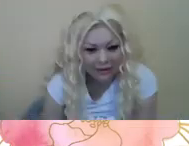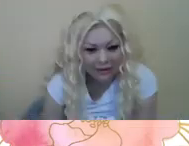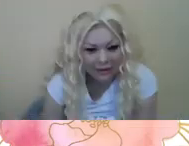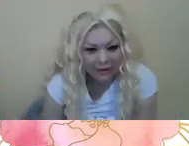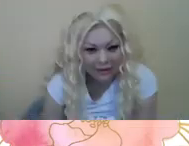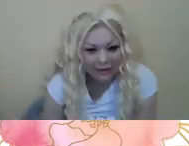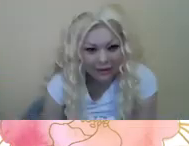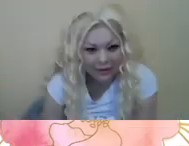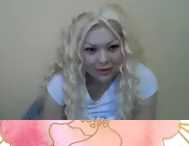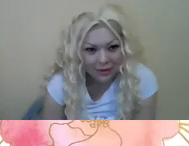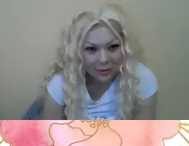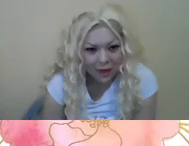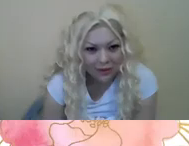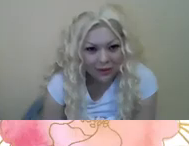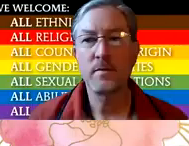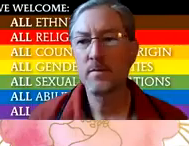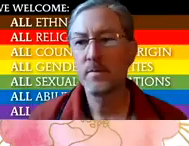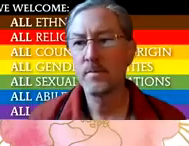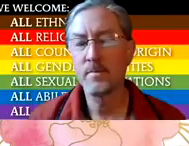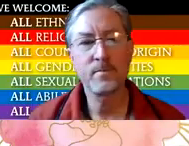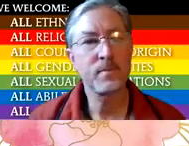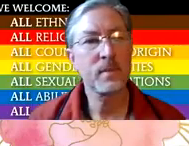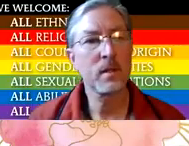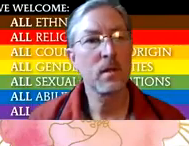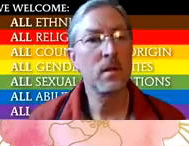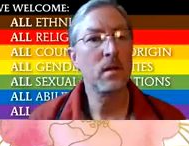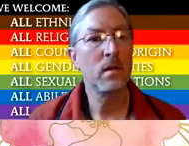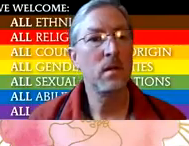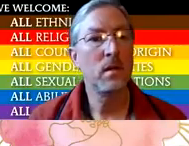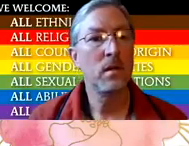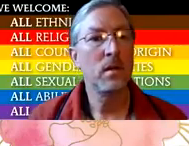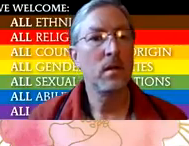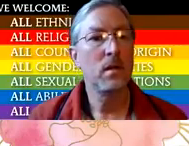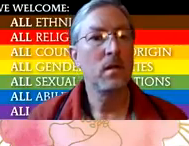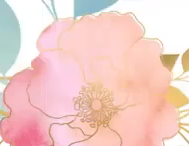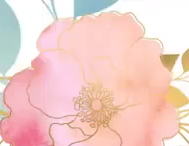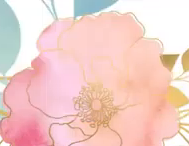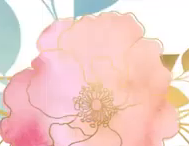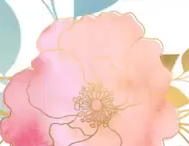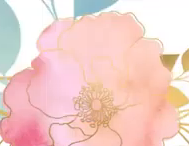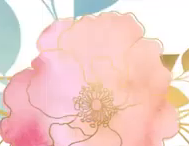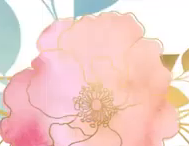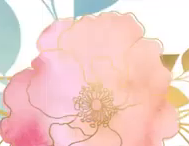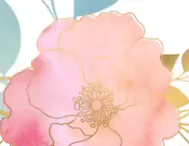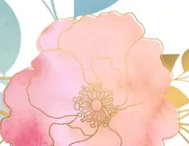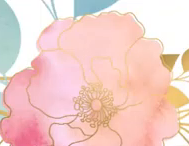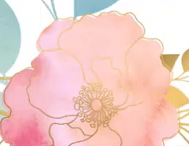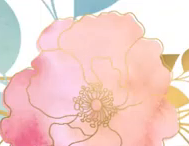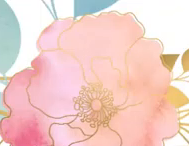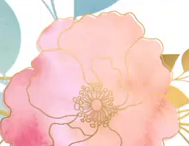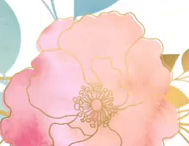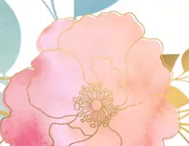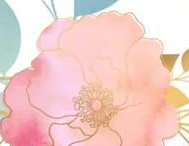Утро. Доброе утро. Доброе утро. All right. And good night.